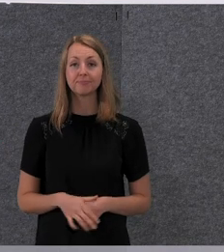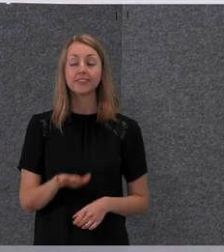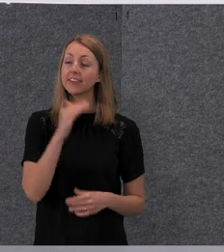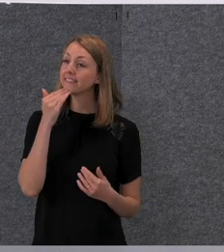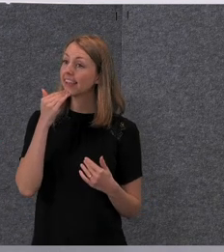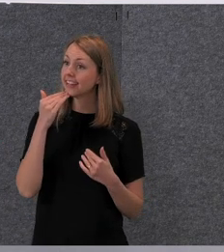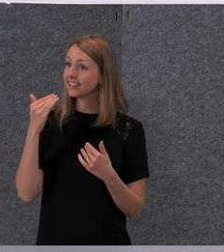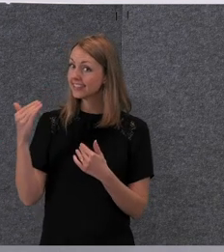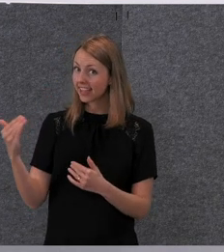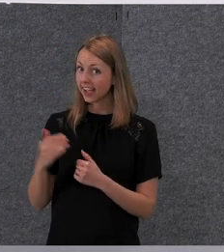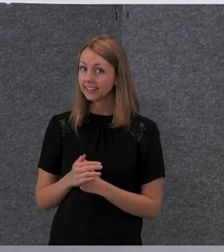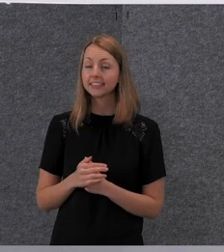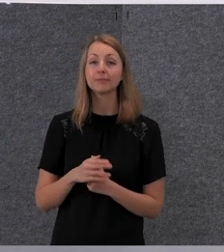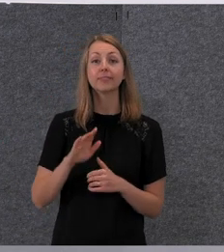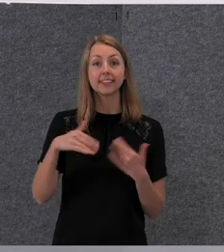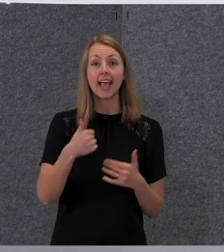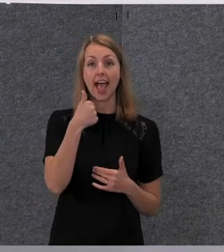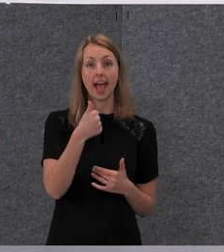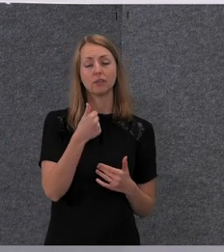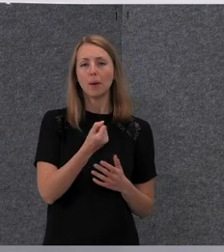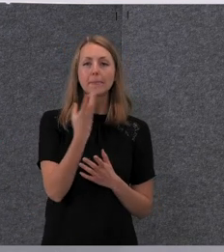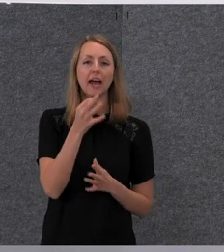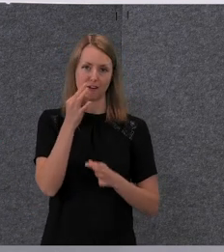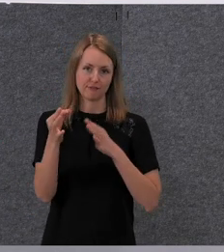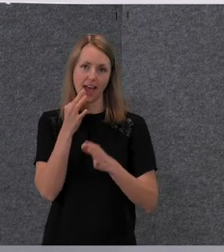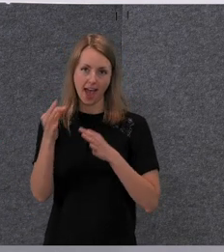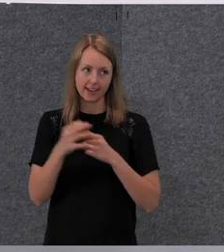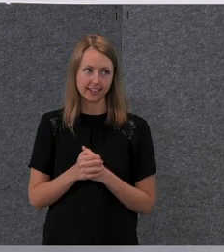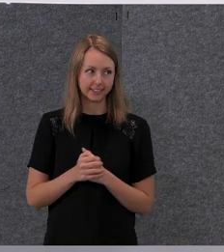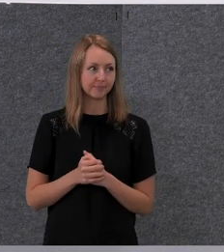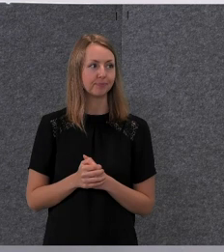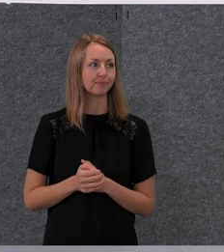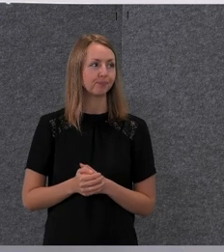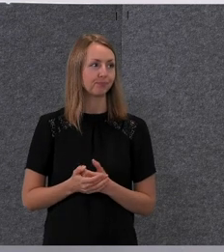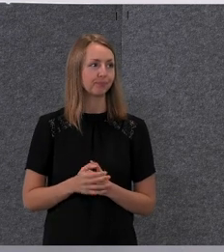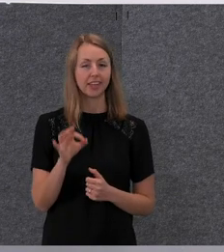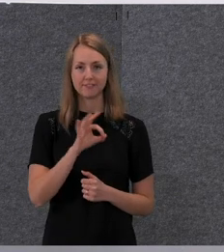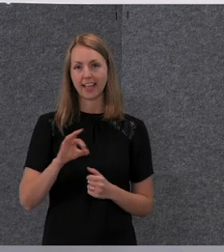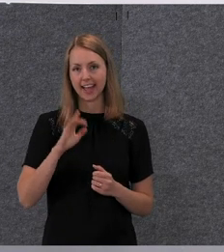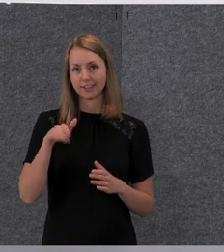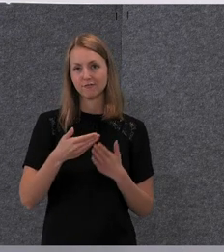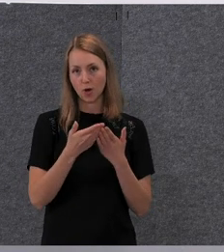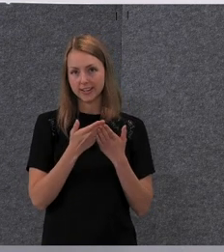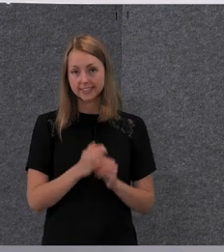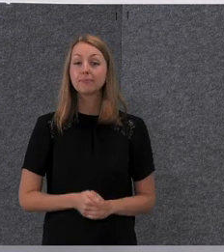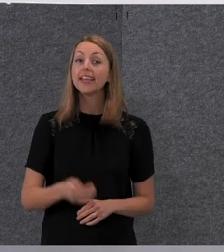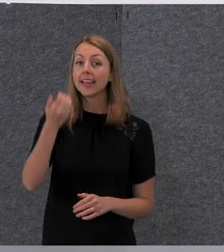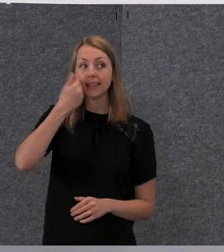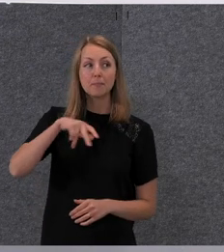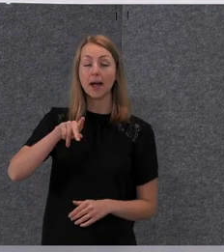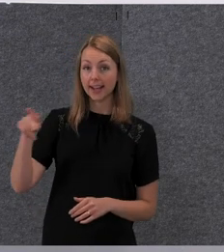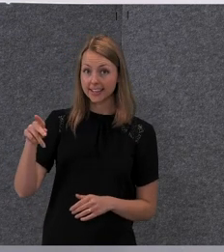Vielen Dank. Auch an dich gibt es mehrere Fragen, die der Vierrat jetzt wieder vorstellen wird. Genau. Lieber Klaus, für dich